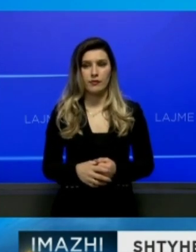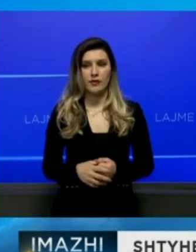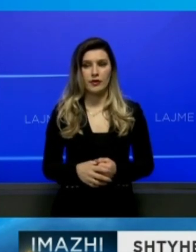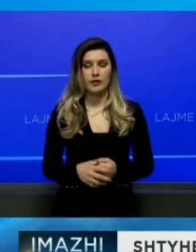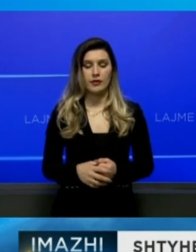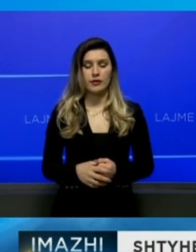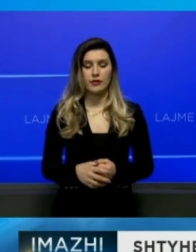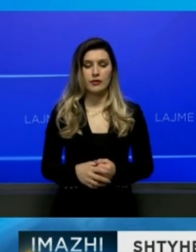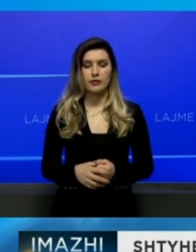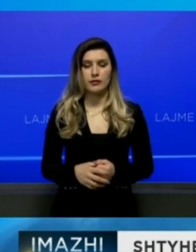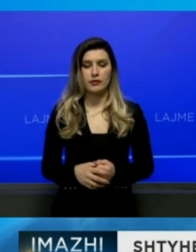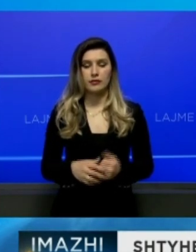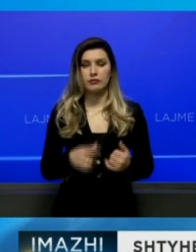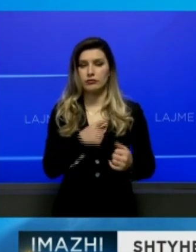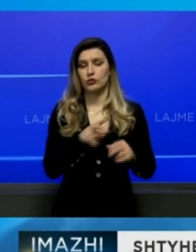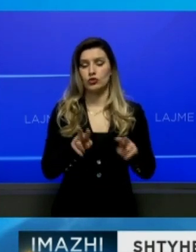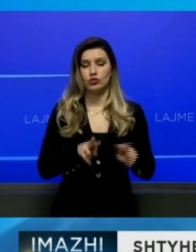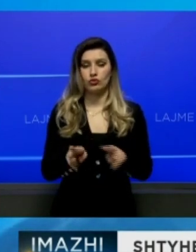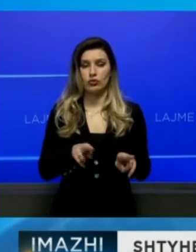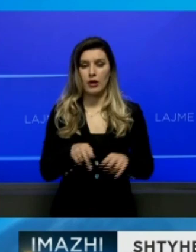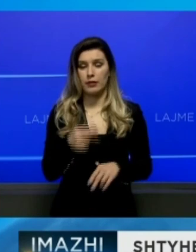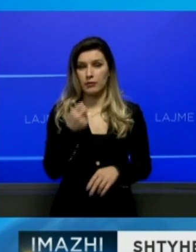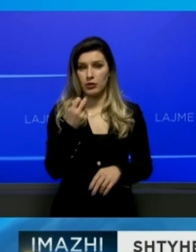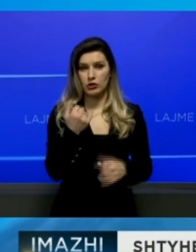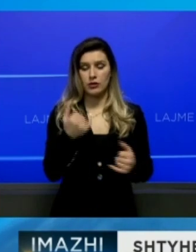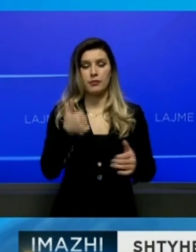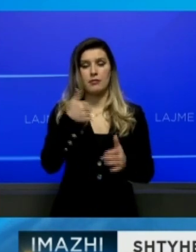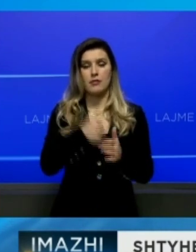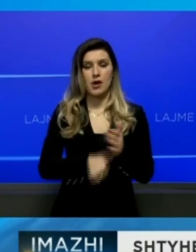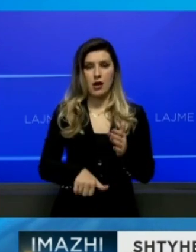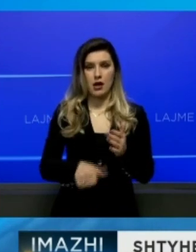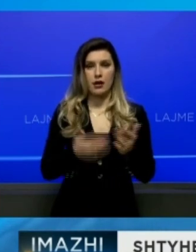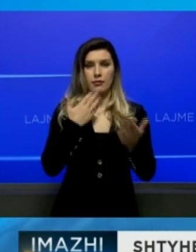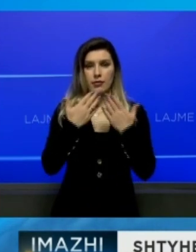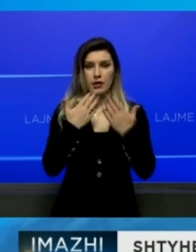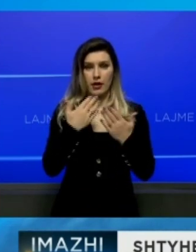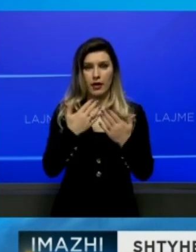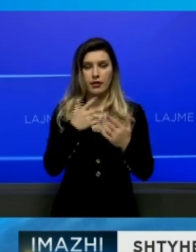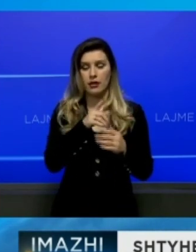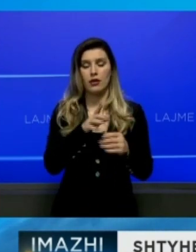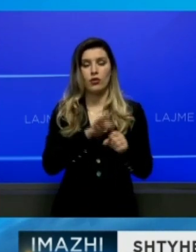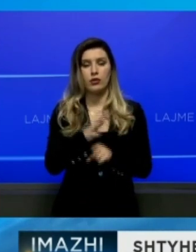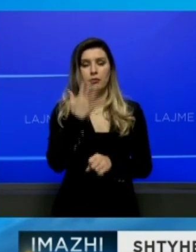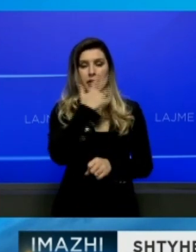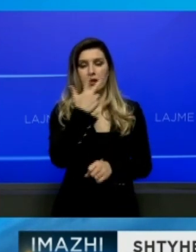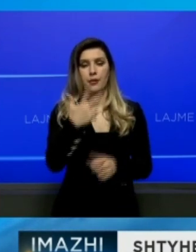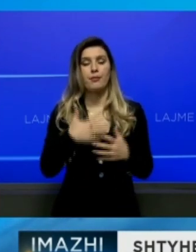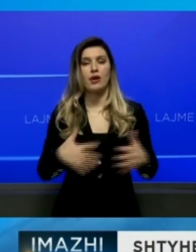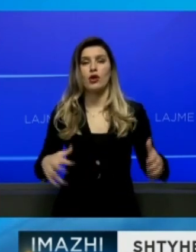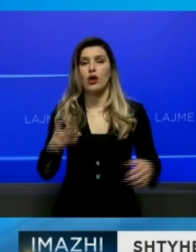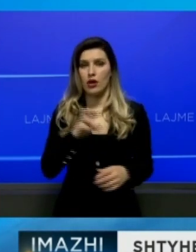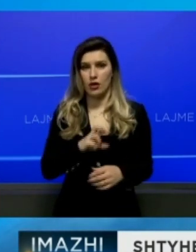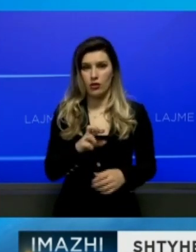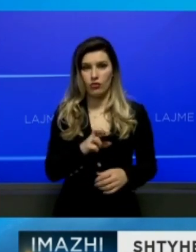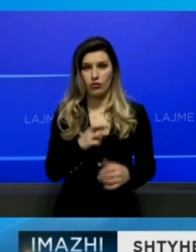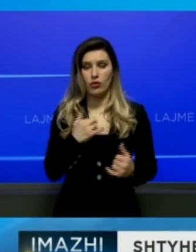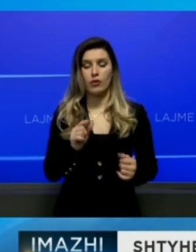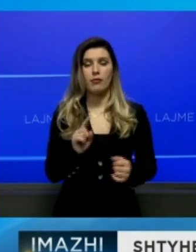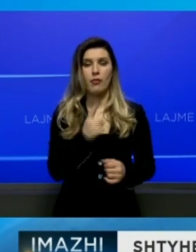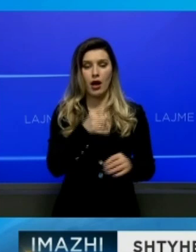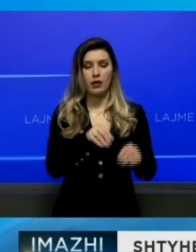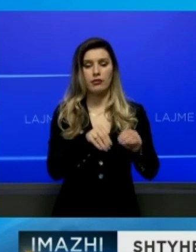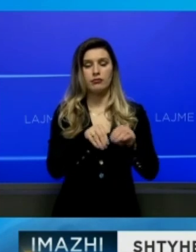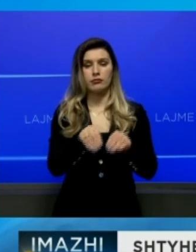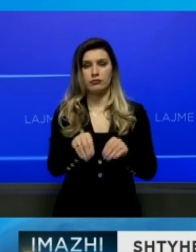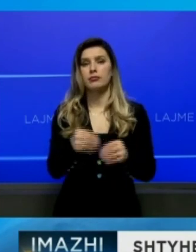Në gjykatën themelore në Prishtinë është mbajtur seanca e parë në rastin e 53 milion eurove. Shqyrtimi fillestar në këtë rast të shtyr